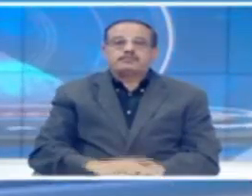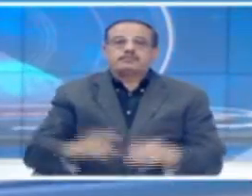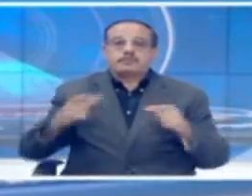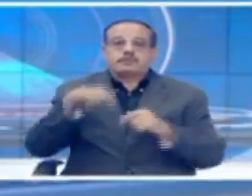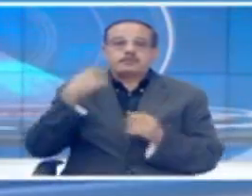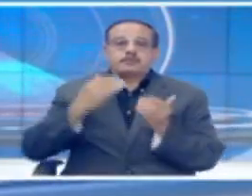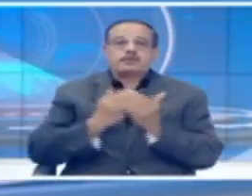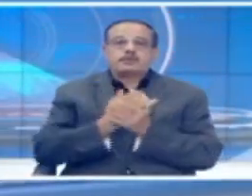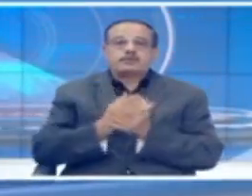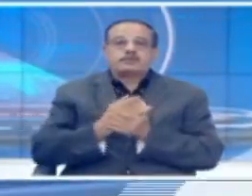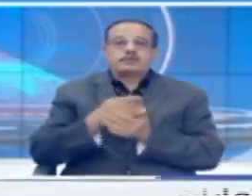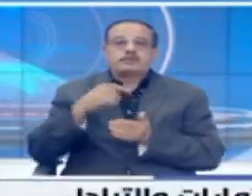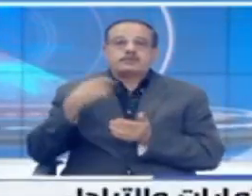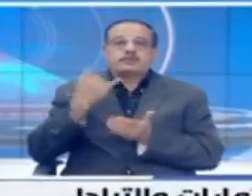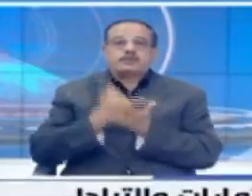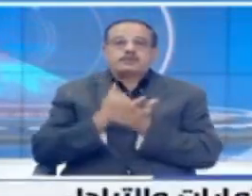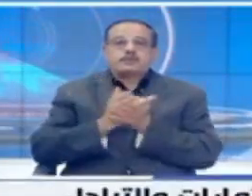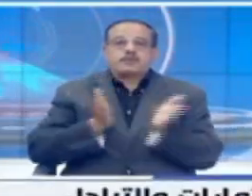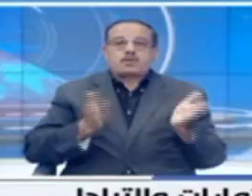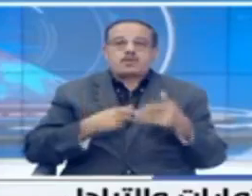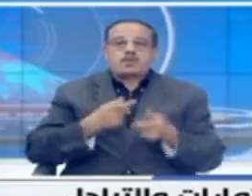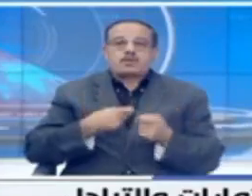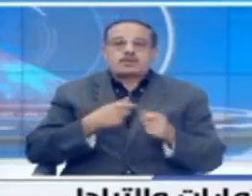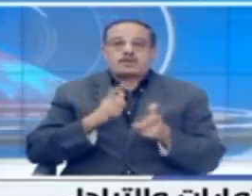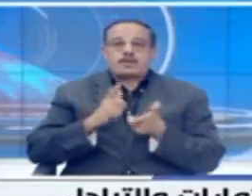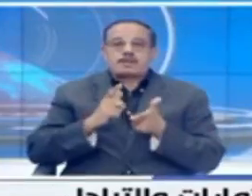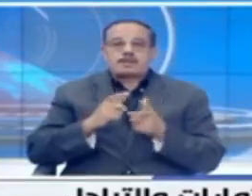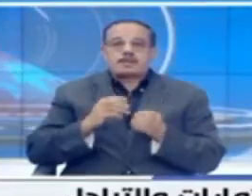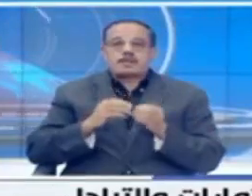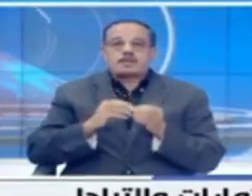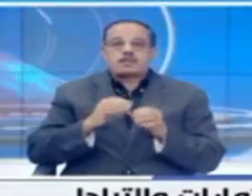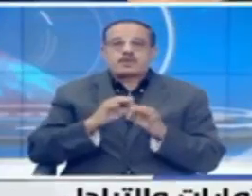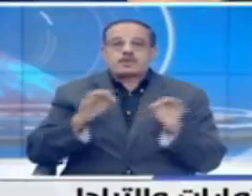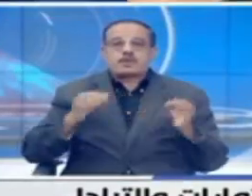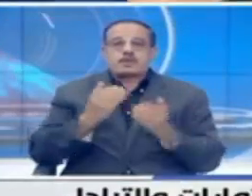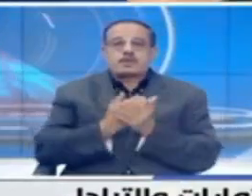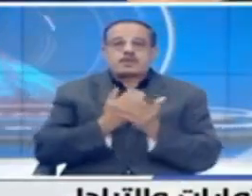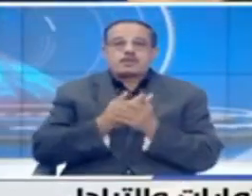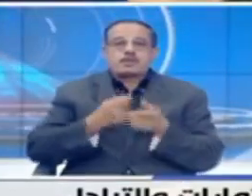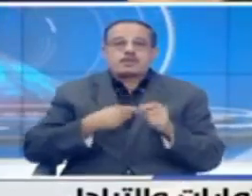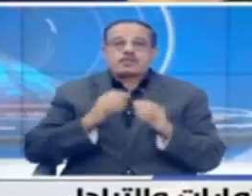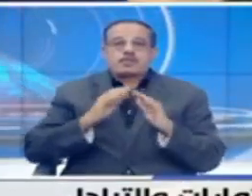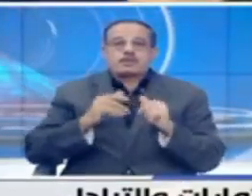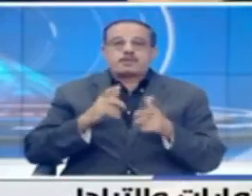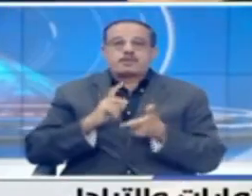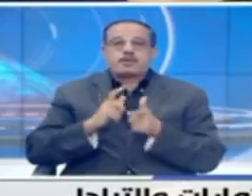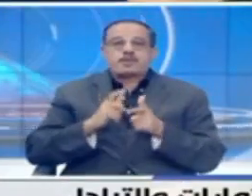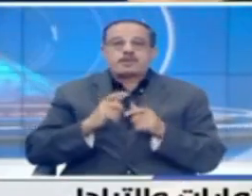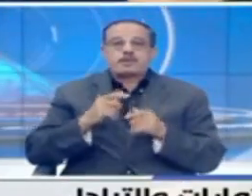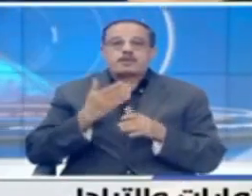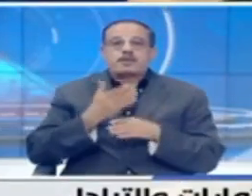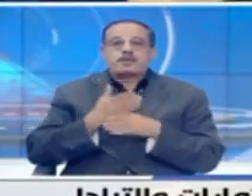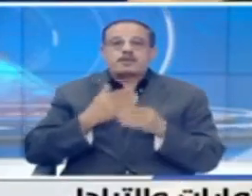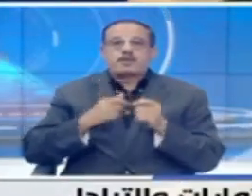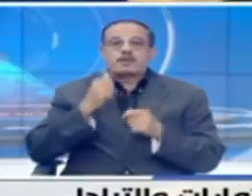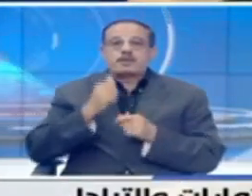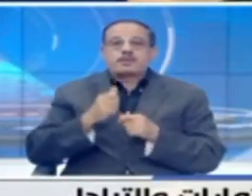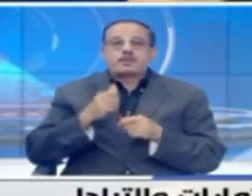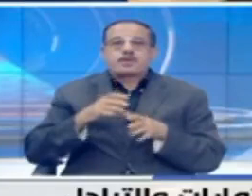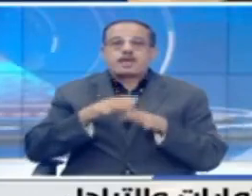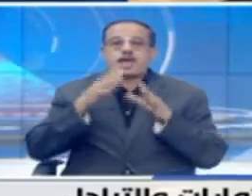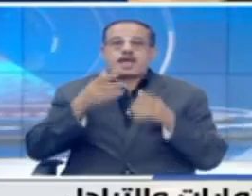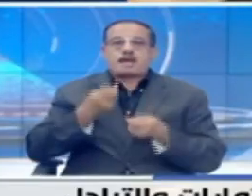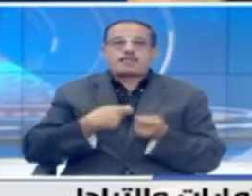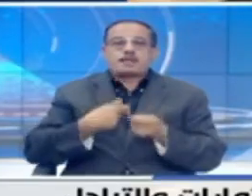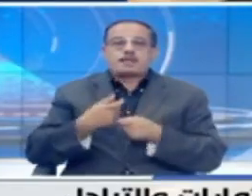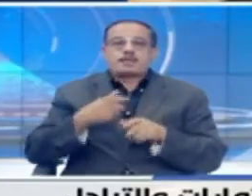كما التقى وزير خارجية سامح شكري مع ممثلي الغرفة التجارية الأمريكية، حيث تناول اللقاء العلاقات الاقتصادية والتجارية بين مصر